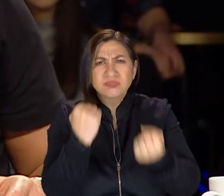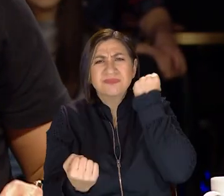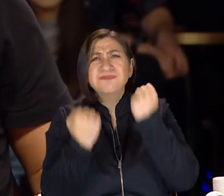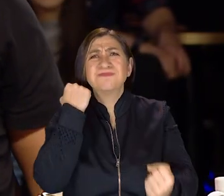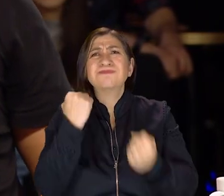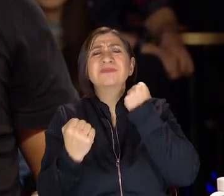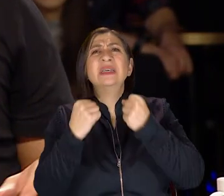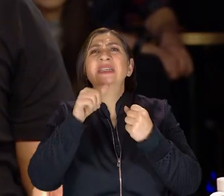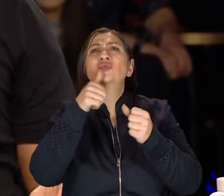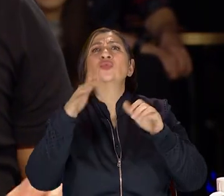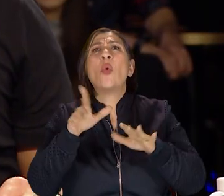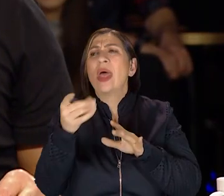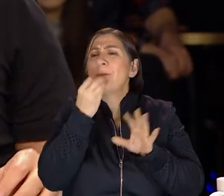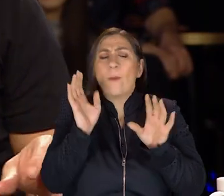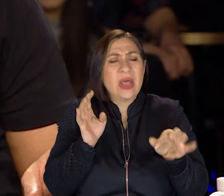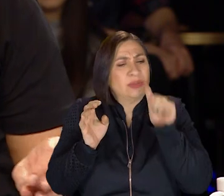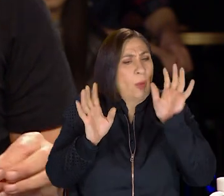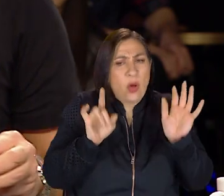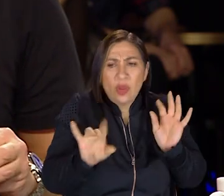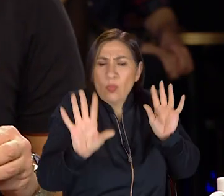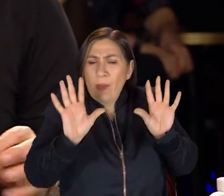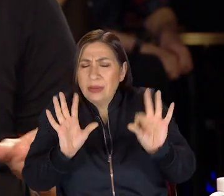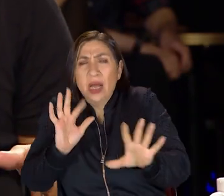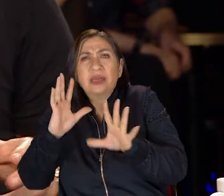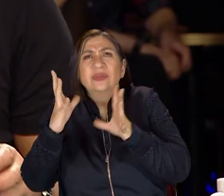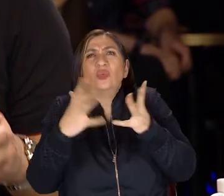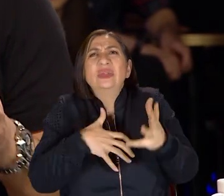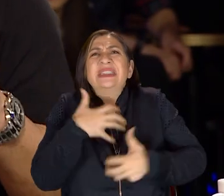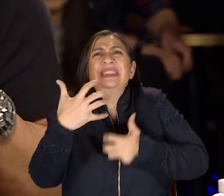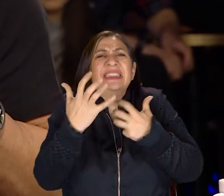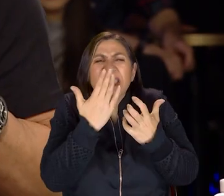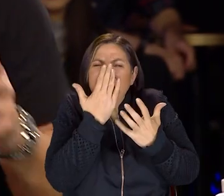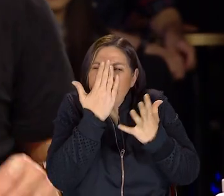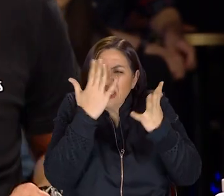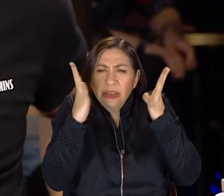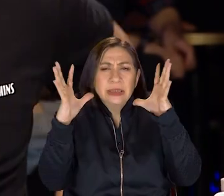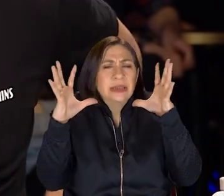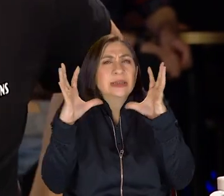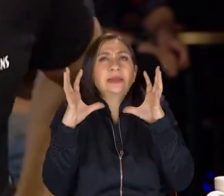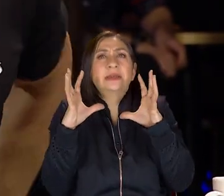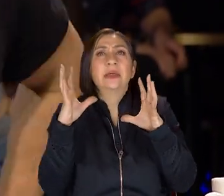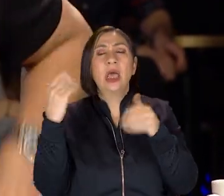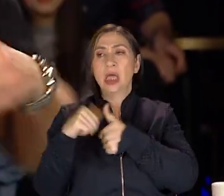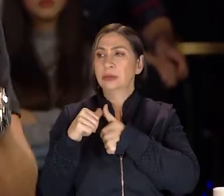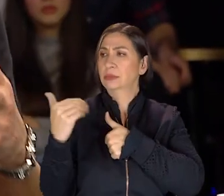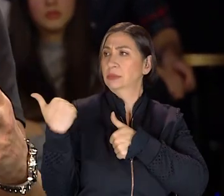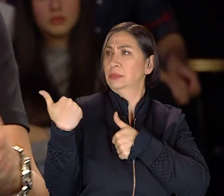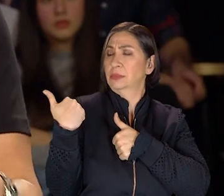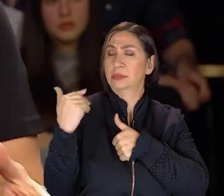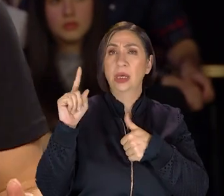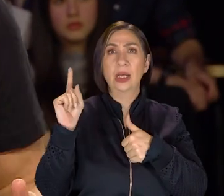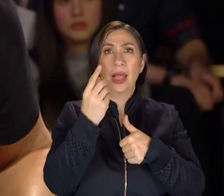yani şeydeyim. Yani mesela onu yemiyorum, bunu içmiyorum, ona dokunmuyorum, böyle çok yapmıyorum. Gıcık, hakikaten gıcık ya. Ötesiyim yani. Ve Emina ile ilk